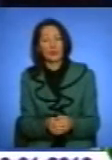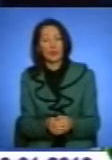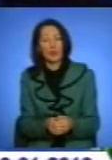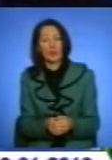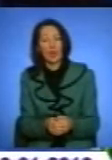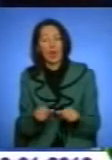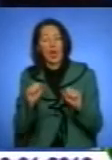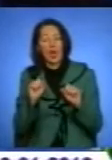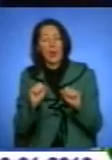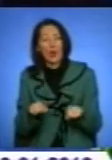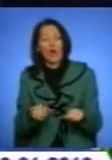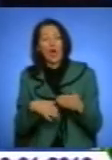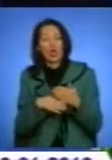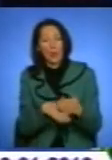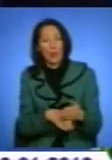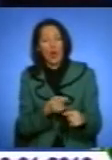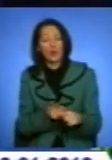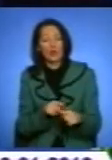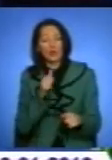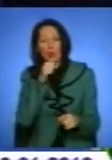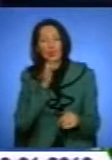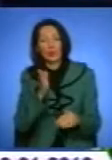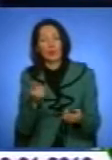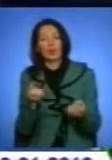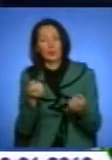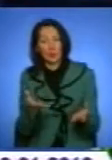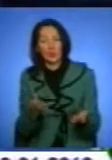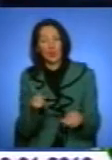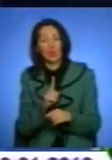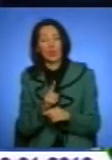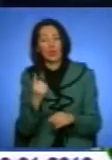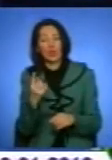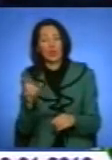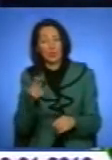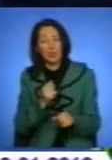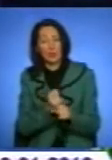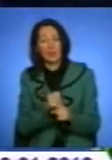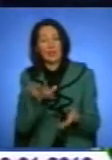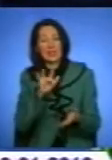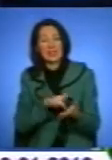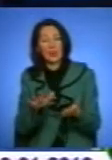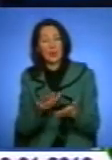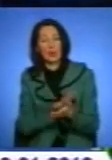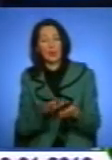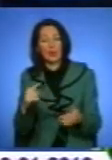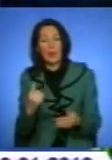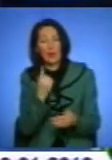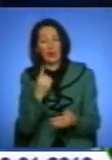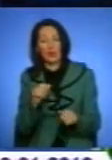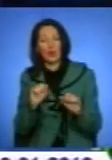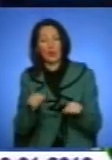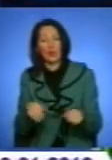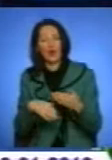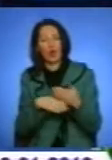Правова допомога у цьому році буде доступнішою. На Тернопільщині з 1 січня запрацював центр безкоштовної первинної правової